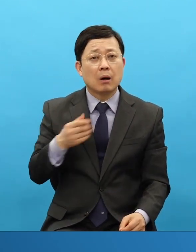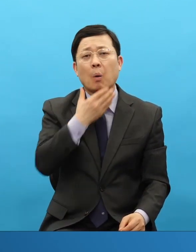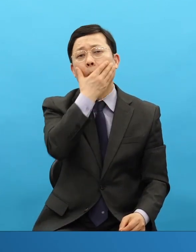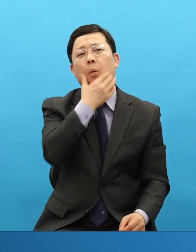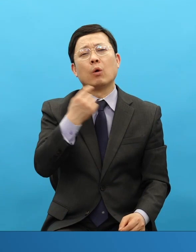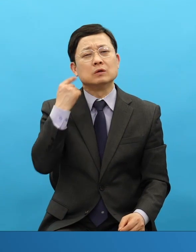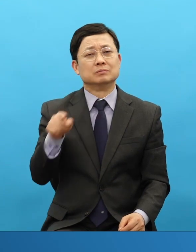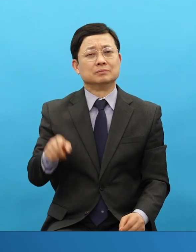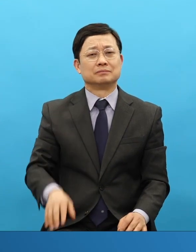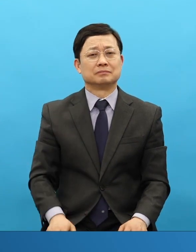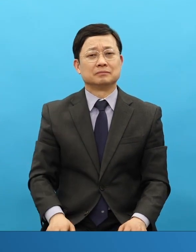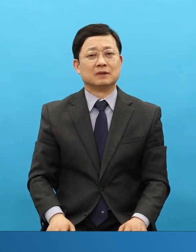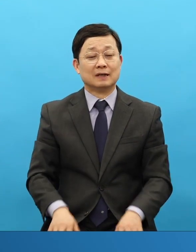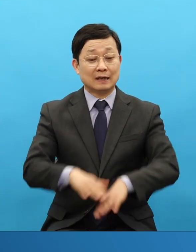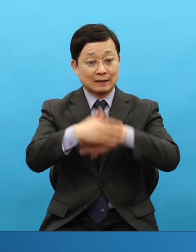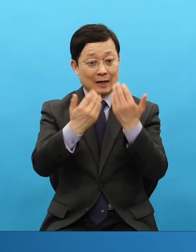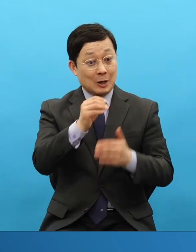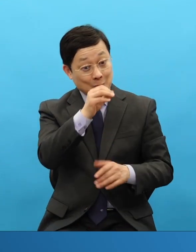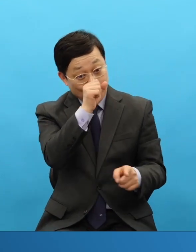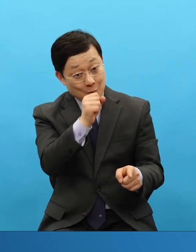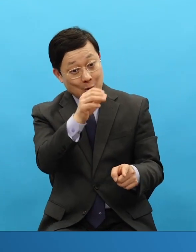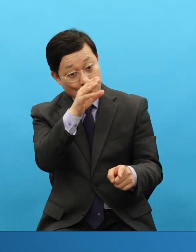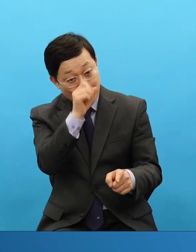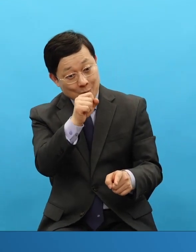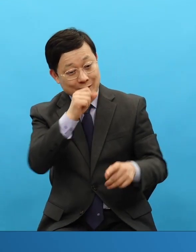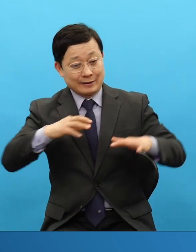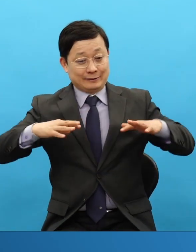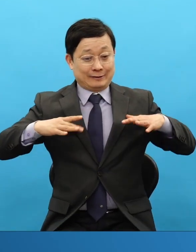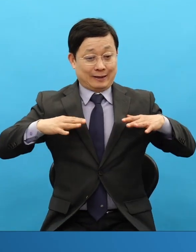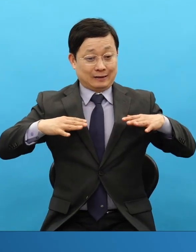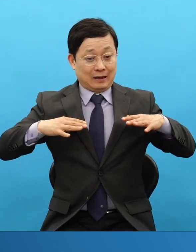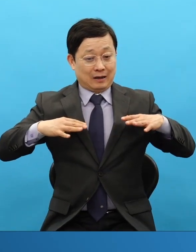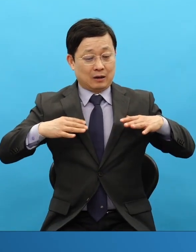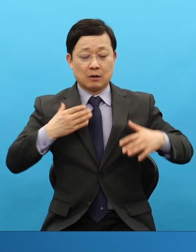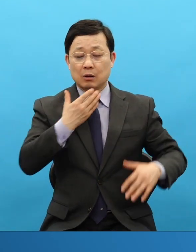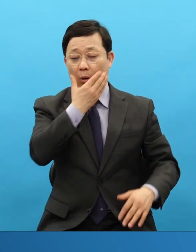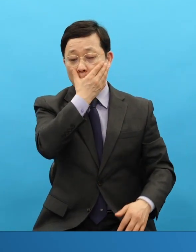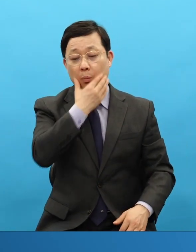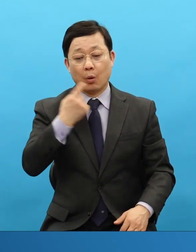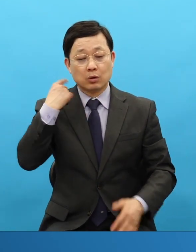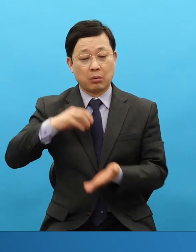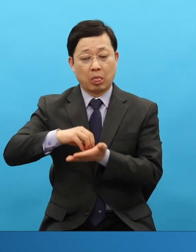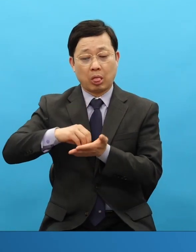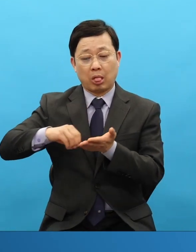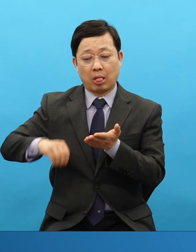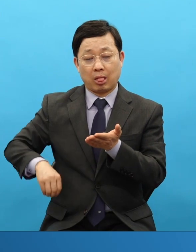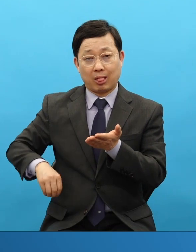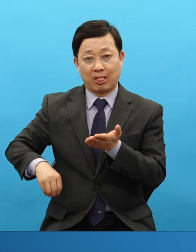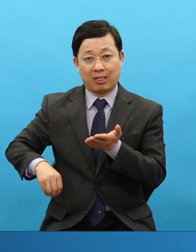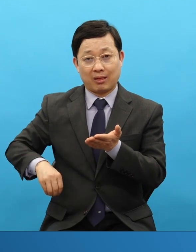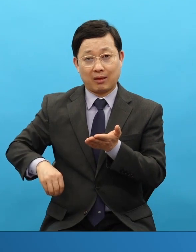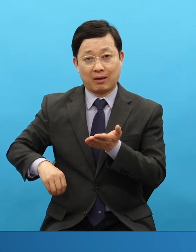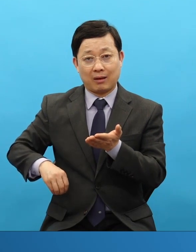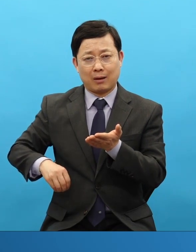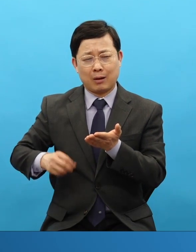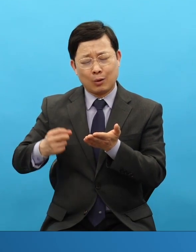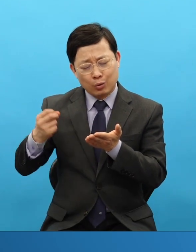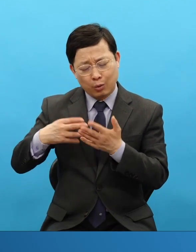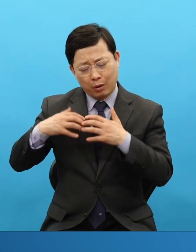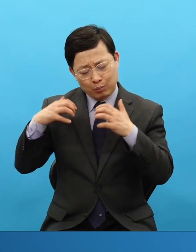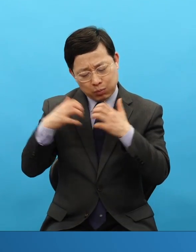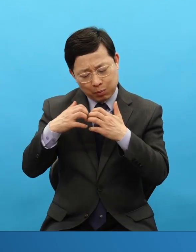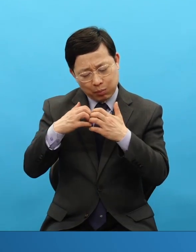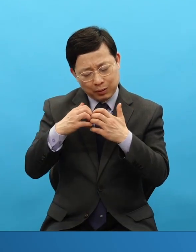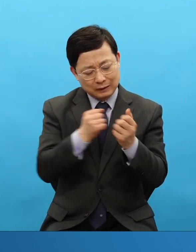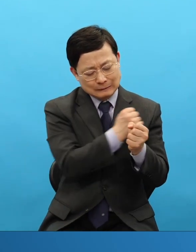gospel. 모든 좋은 걸 자랑하면서 복음 놓칩니다. They are proud of so many good things, but they lose hold of the 또 gospel. 포로된 겁니다. And they were